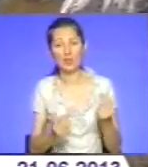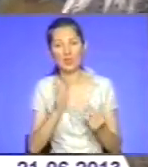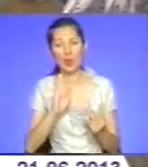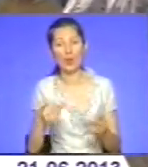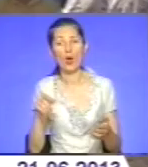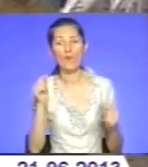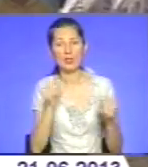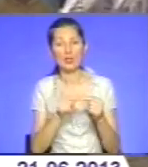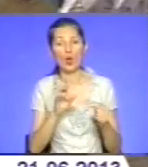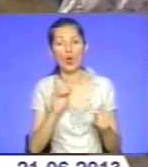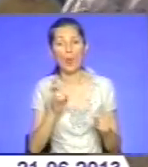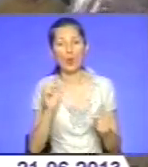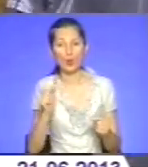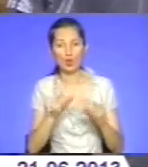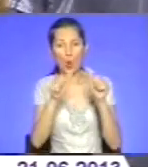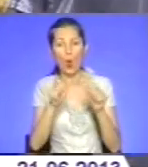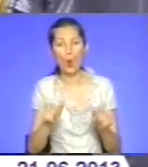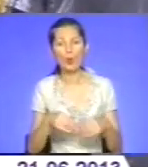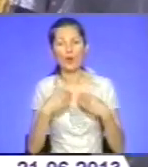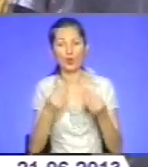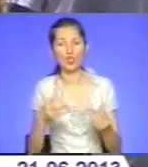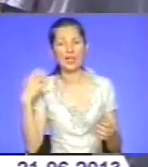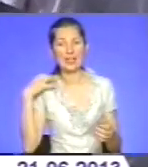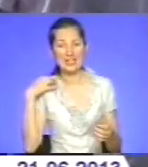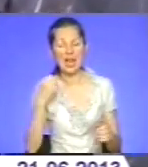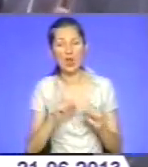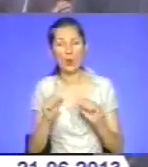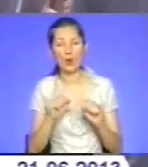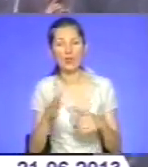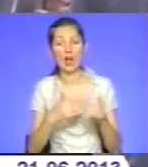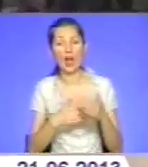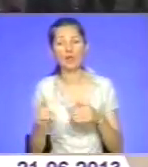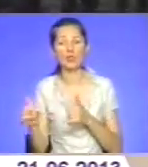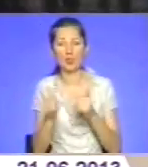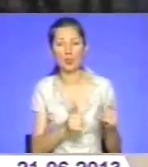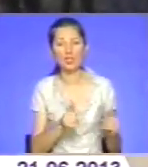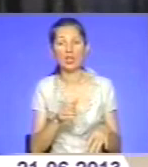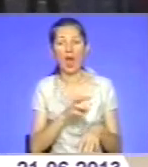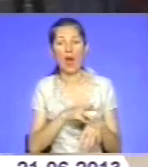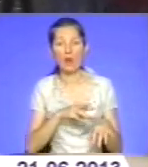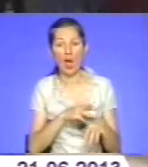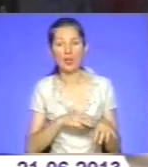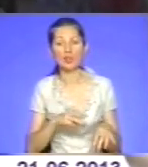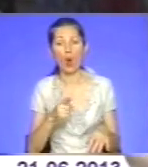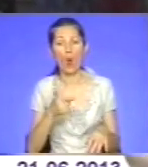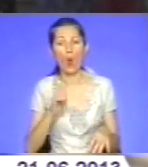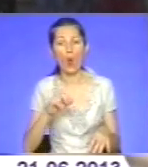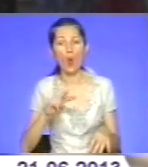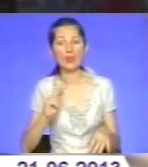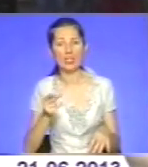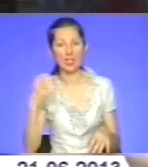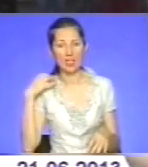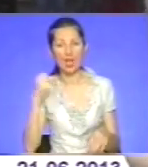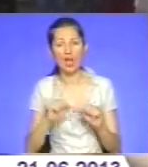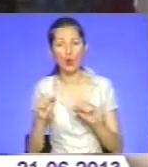Кубки і дипломи переможцям баталії вручили начальник управління кадрового забезпечення управління МВС України в Тернопільській області Віктор Гулиш, начальник управління